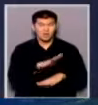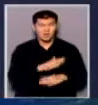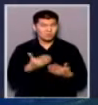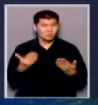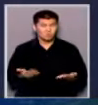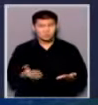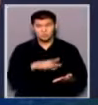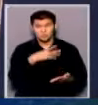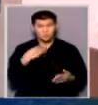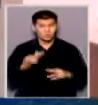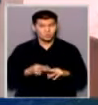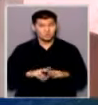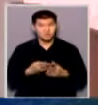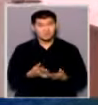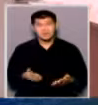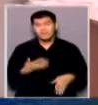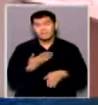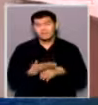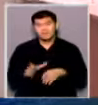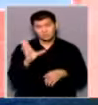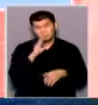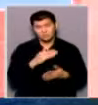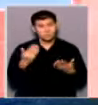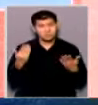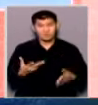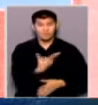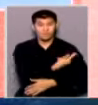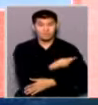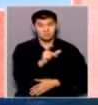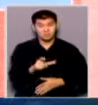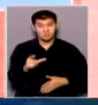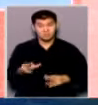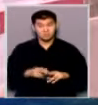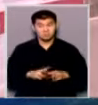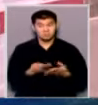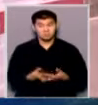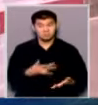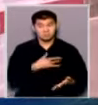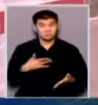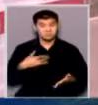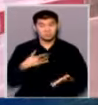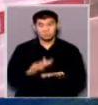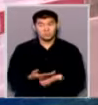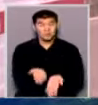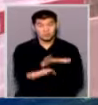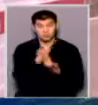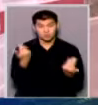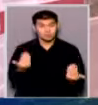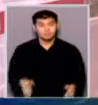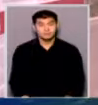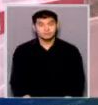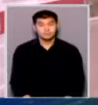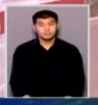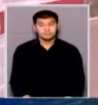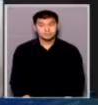келгендер онсыз да көп. Тіпті бәрі кеш болуы да мүмкін. Ал вакцина алғандардың ішінен жан сақтау бөліміне түскендер мүлде тіркелмеген